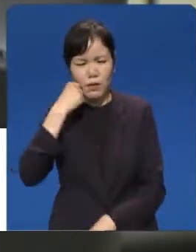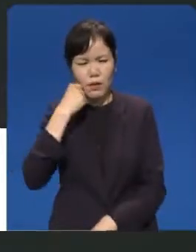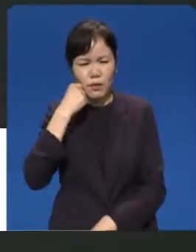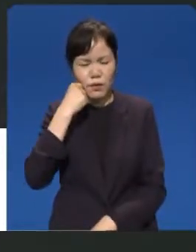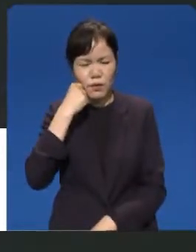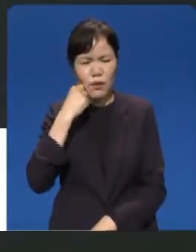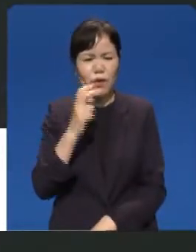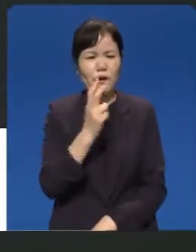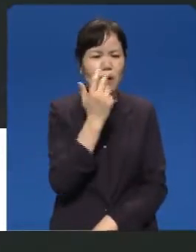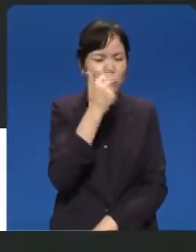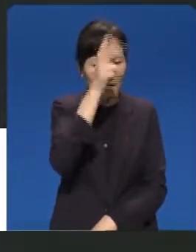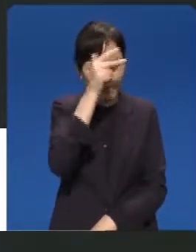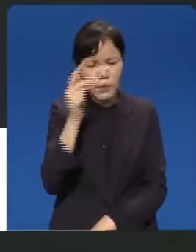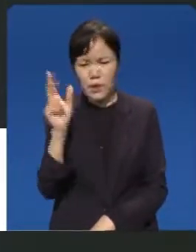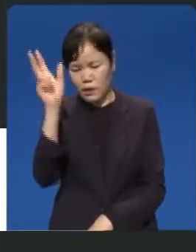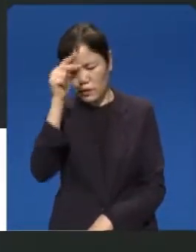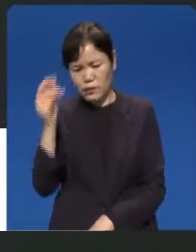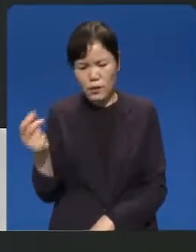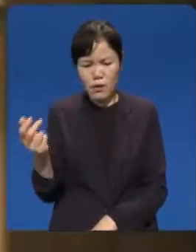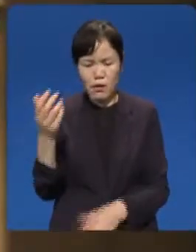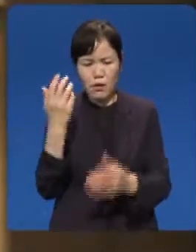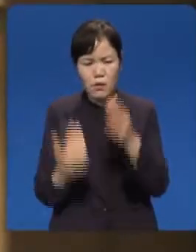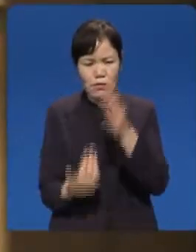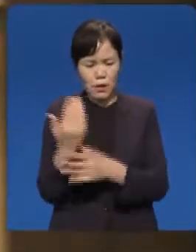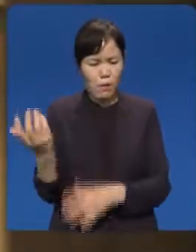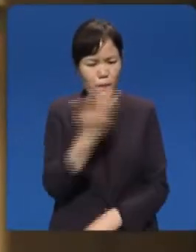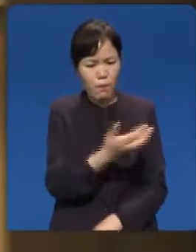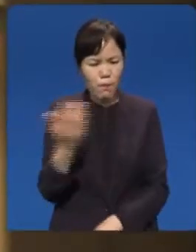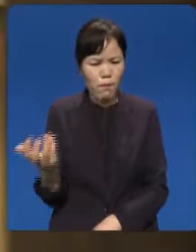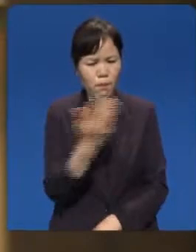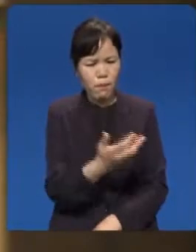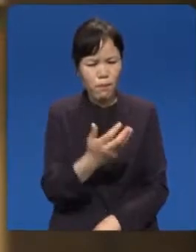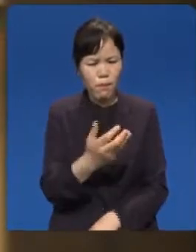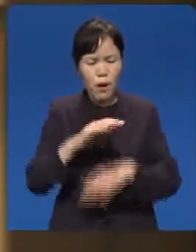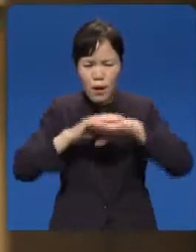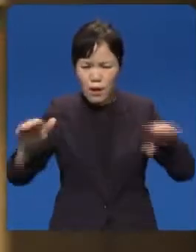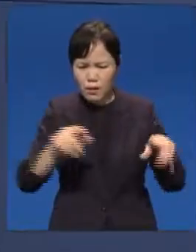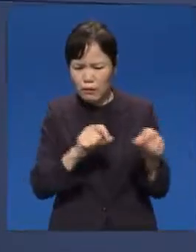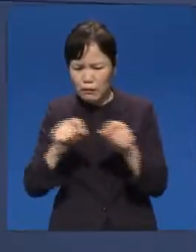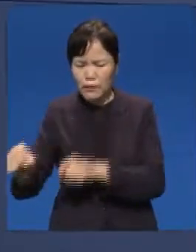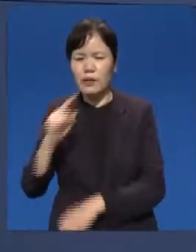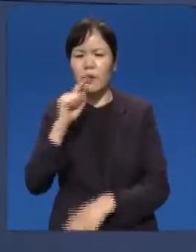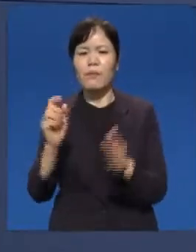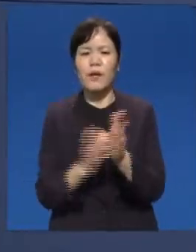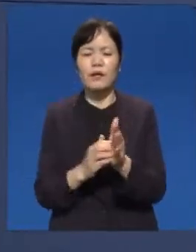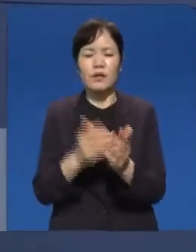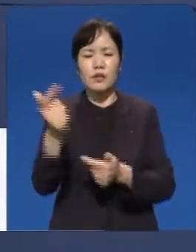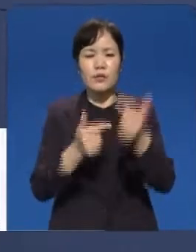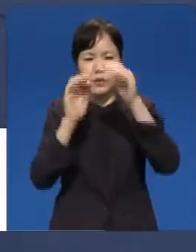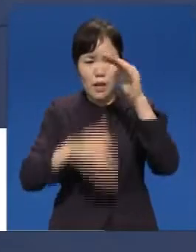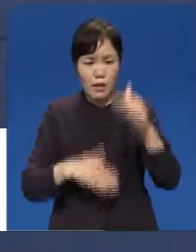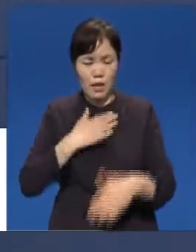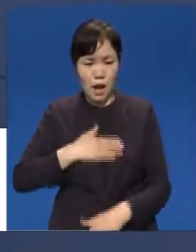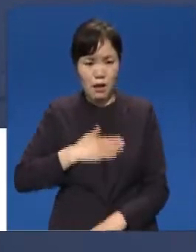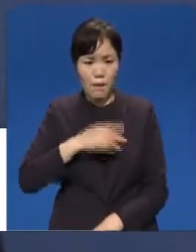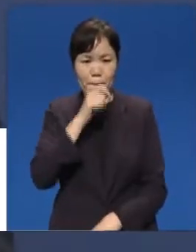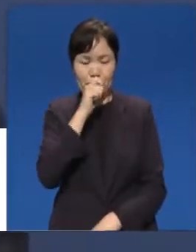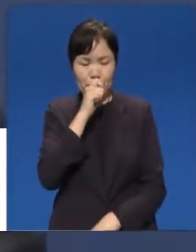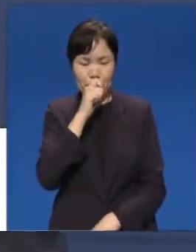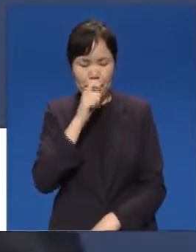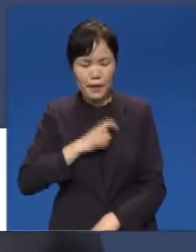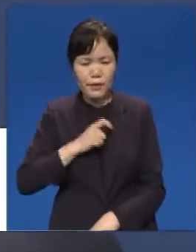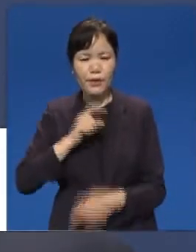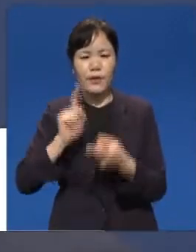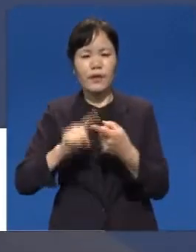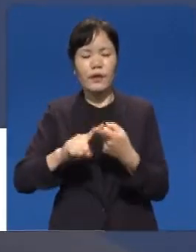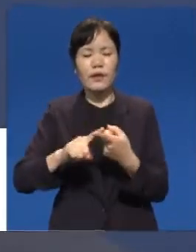핑퐁식 사건 이송으로 처리가 지연된다고 지적했습니다. 중재안을 알고도 묵인했다는 의혹에